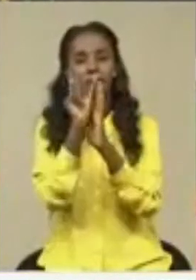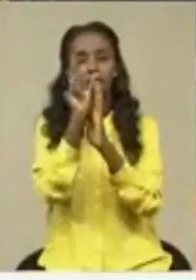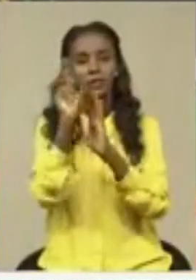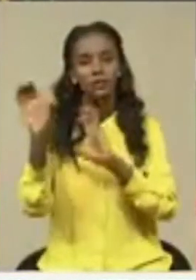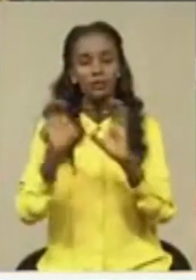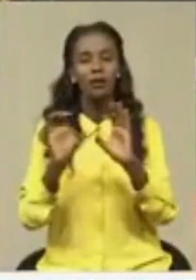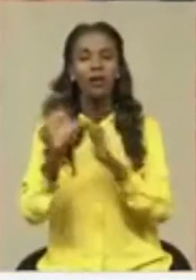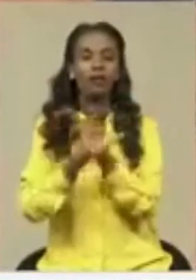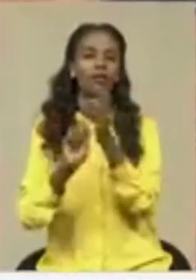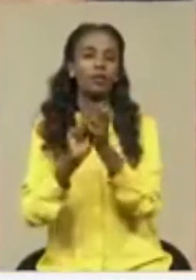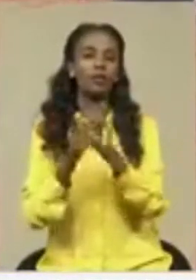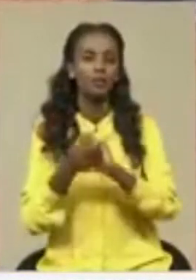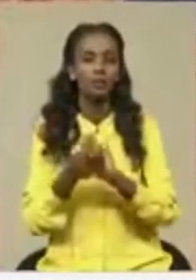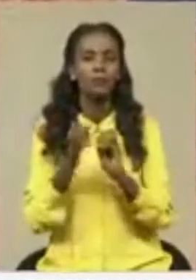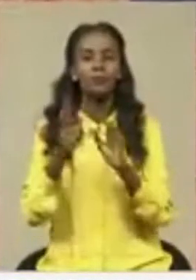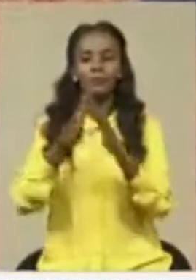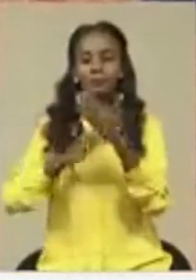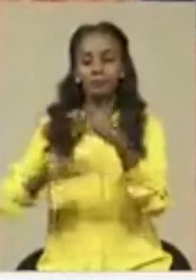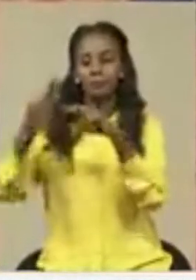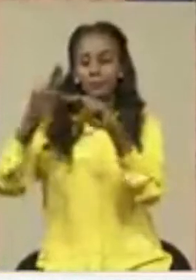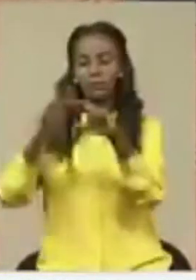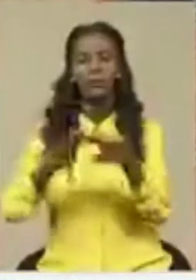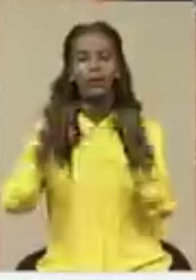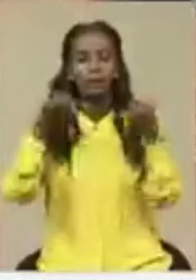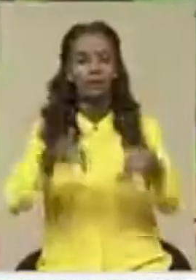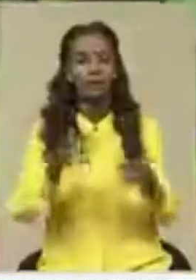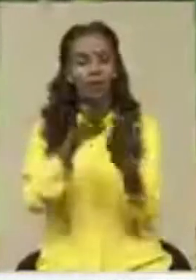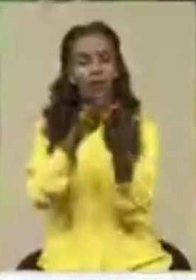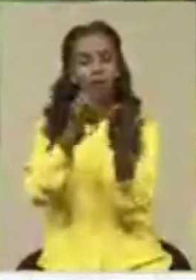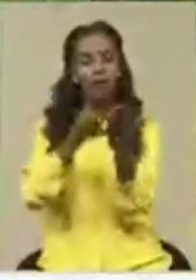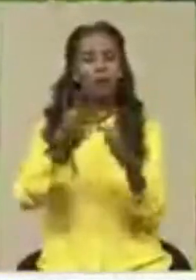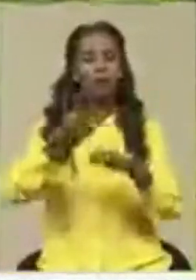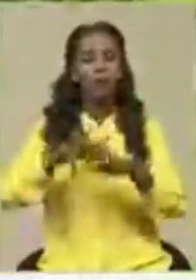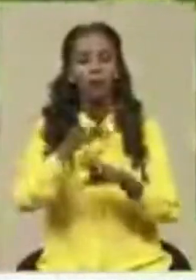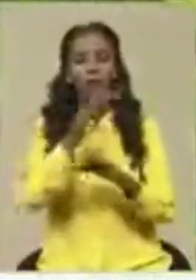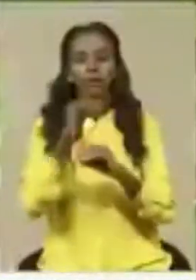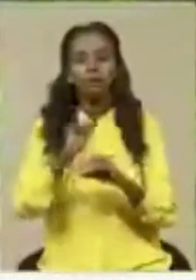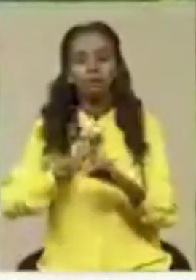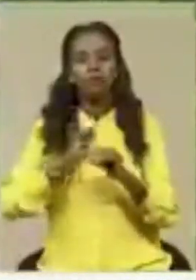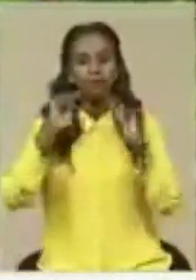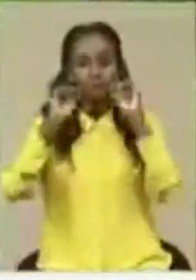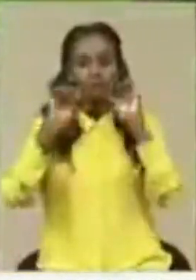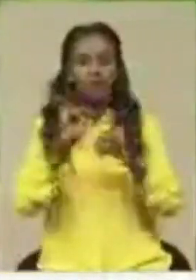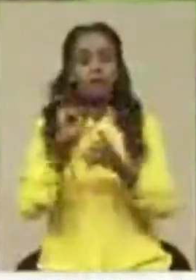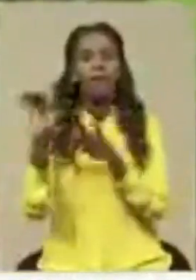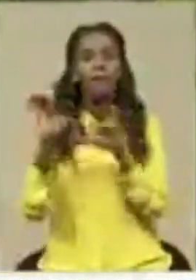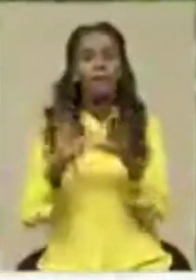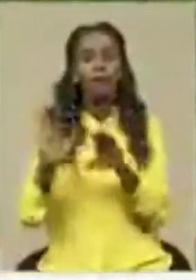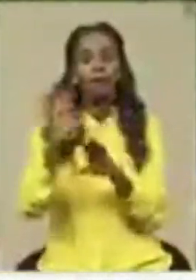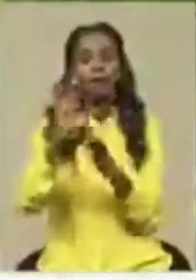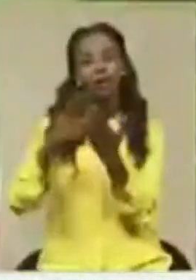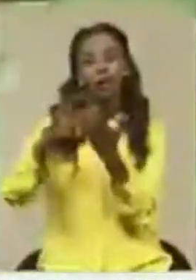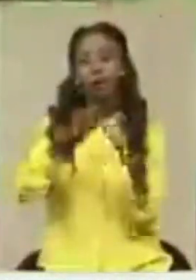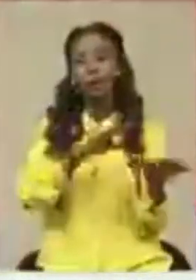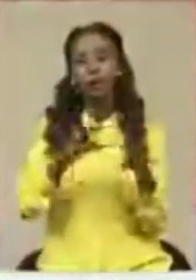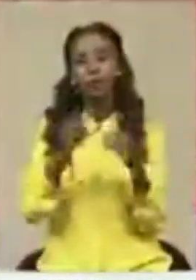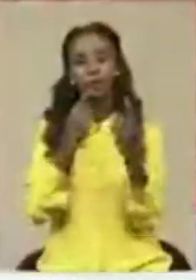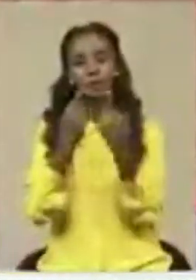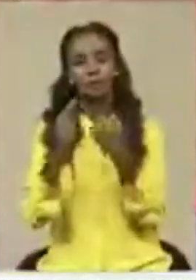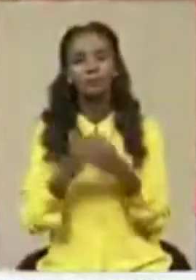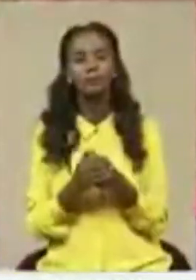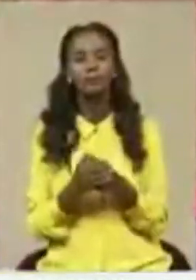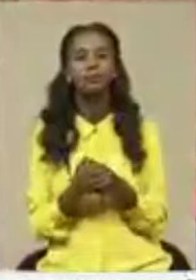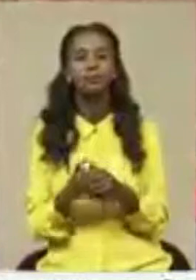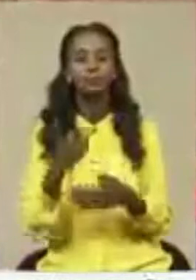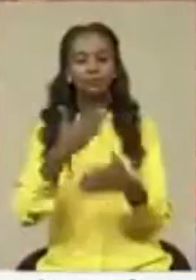ስናደርግ አገር ይለወጣል። ለትውልድ በሚቀመጠው የዛሬው አሻራ ላይም የራሳቸውን አበርክቶ እንደሚያደርጉ ተማሪዎች ተናግረዋል። ያው